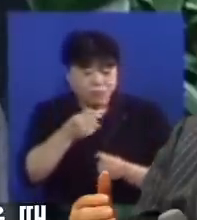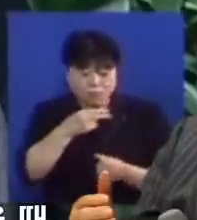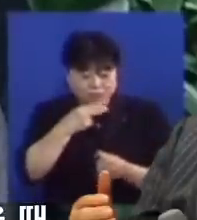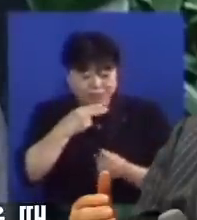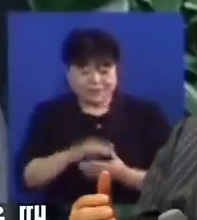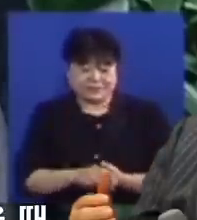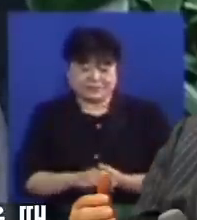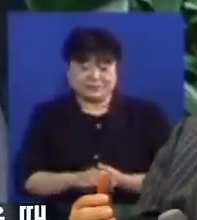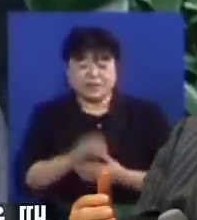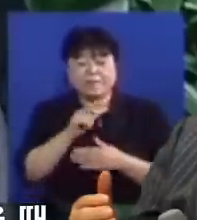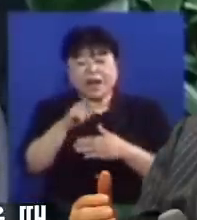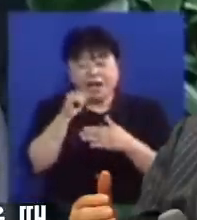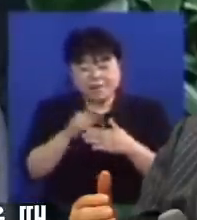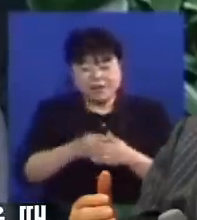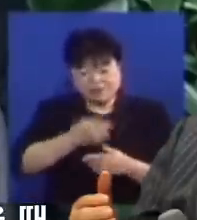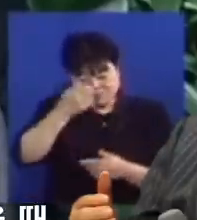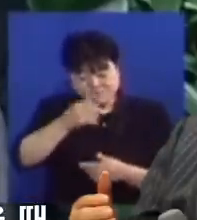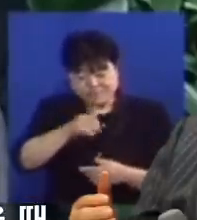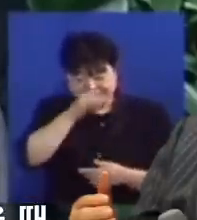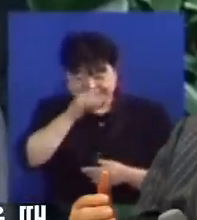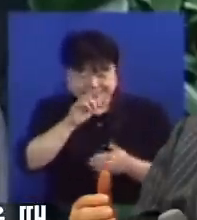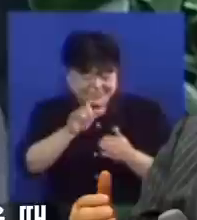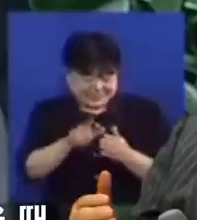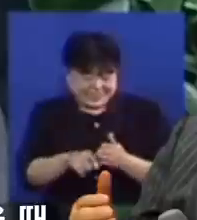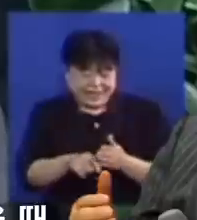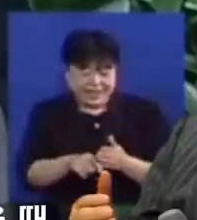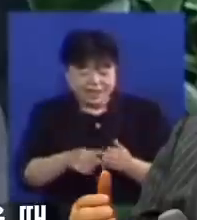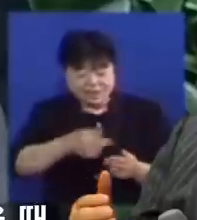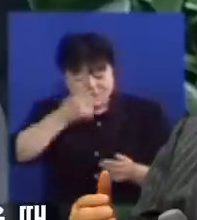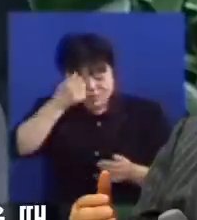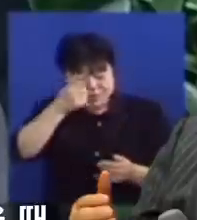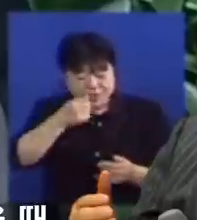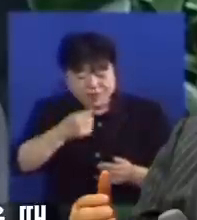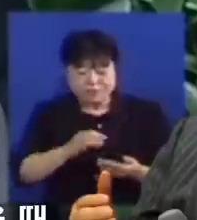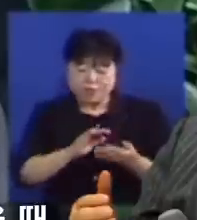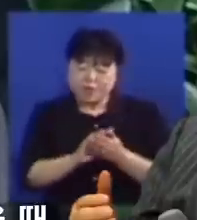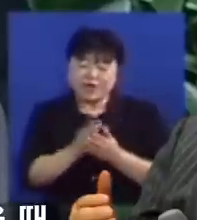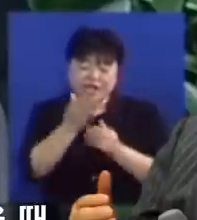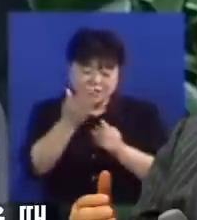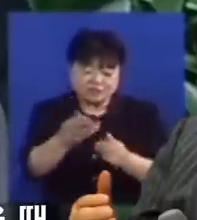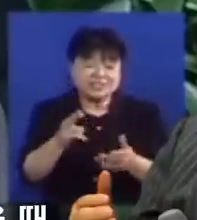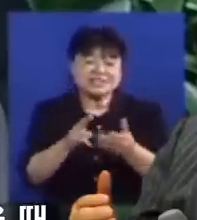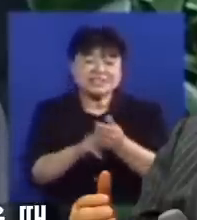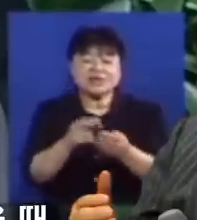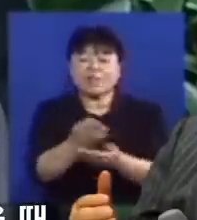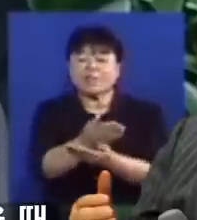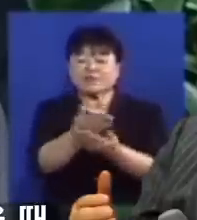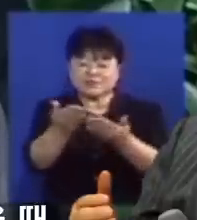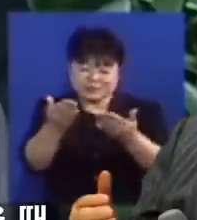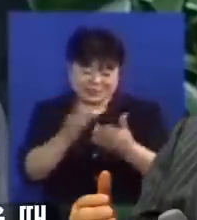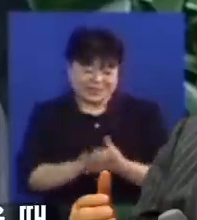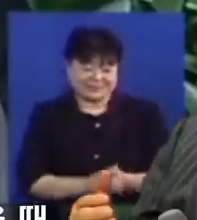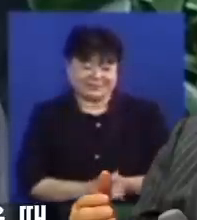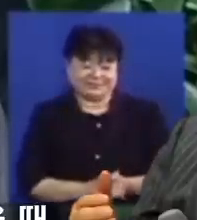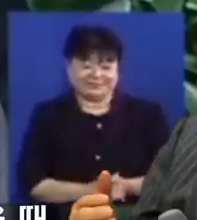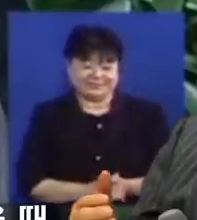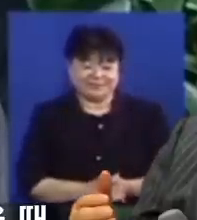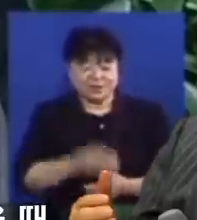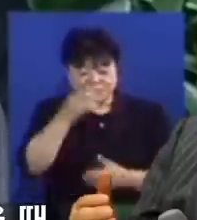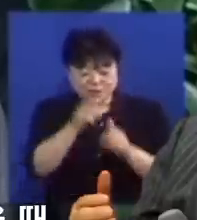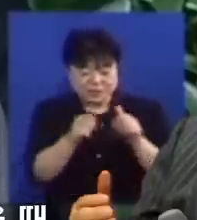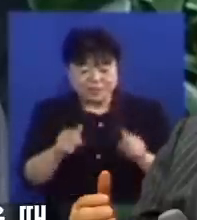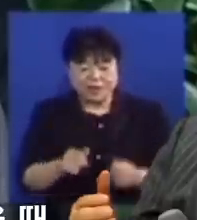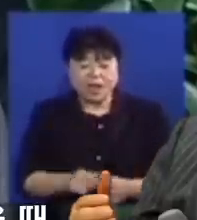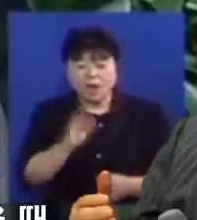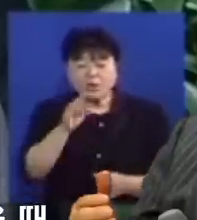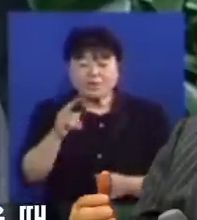없습니다. 마음속에 꿈을 품으면 꿈이 여러분을 그렇게 변화시키는 기적을 베풀어 주시는 것입니다. 요셉이